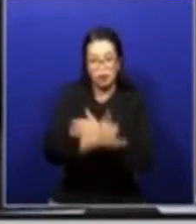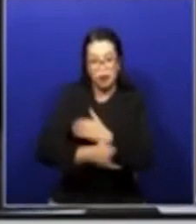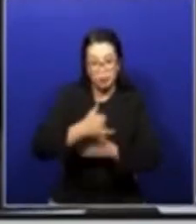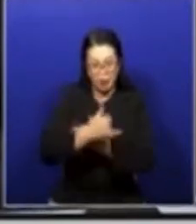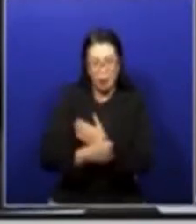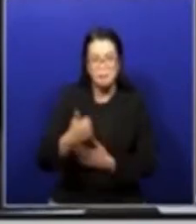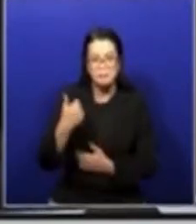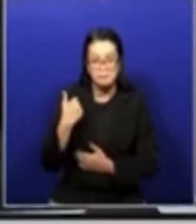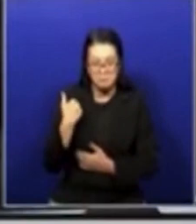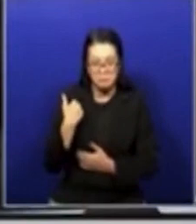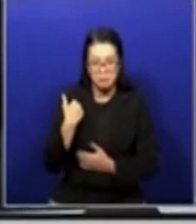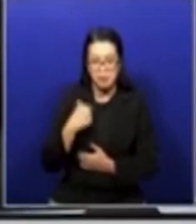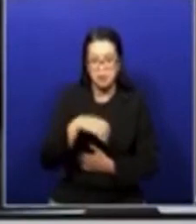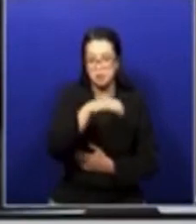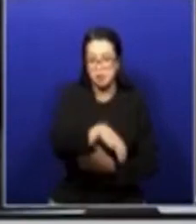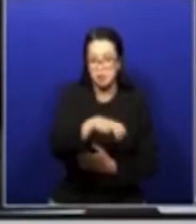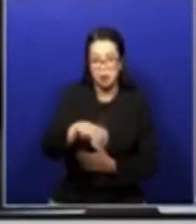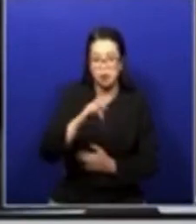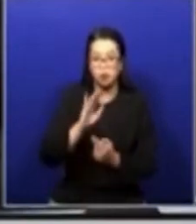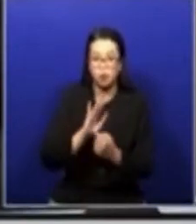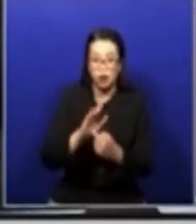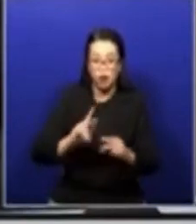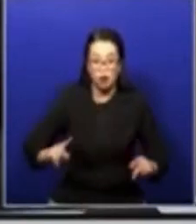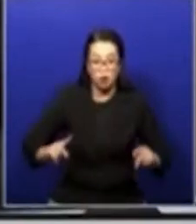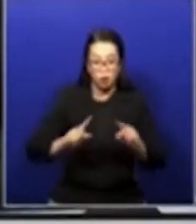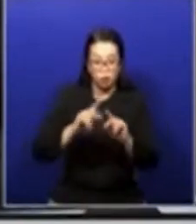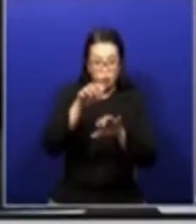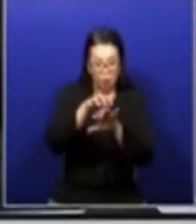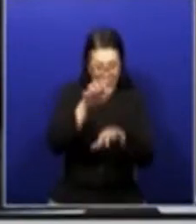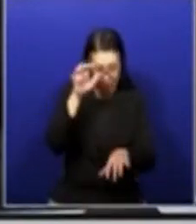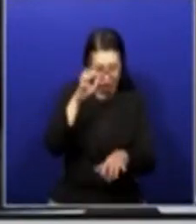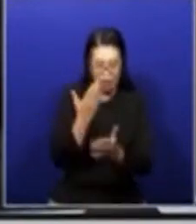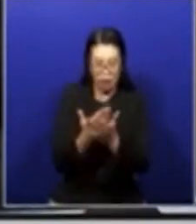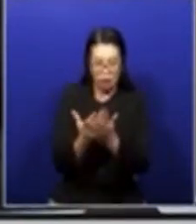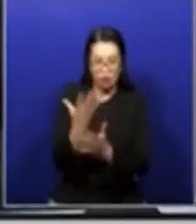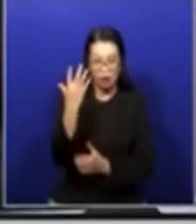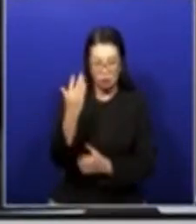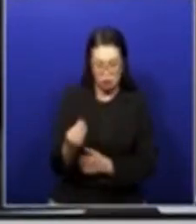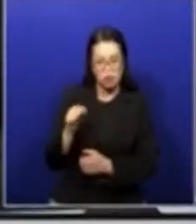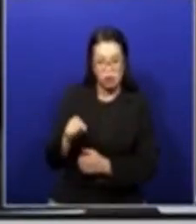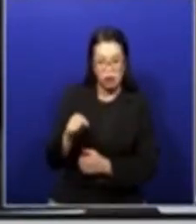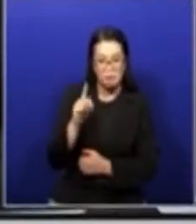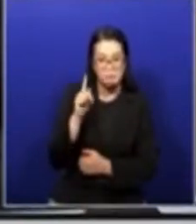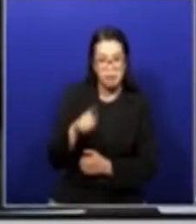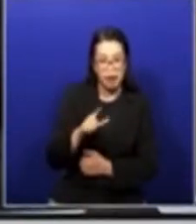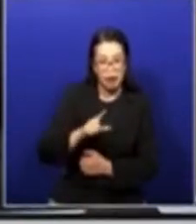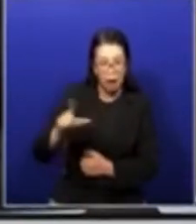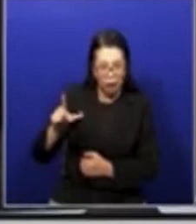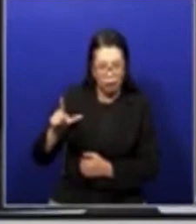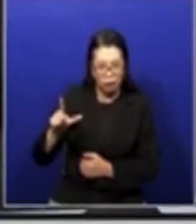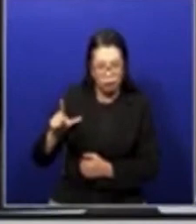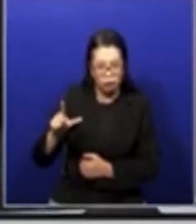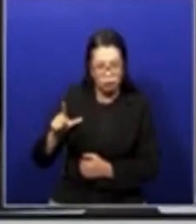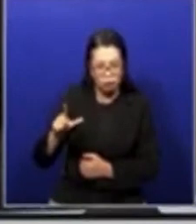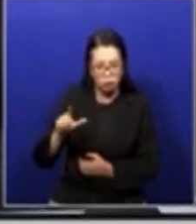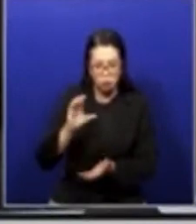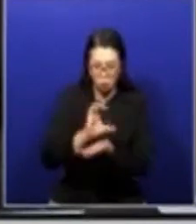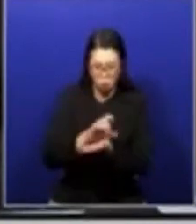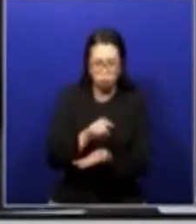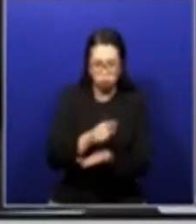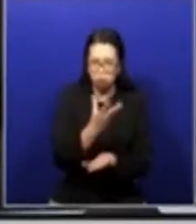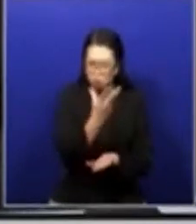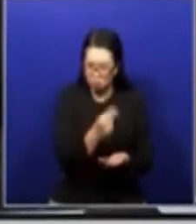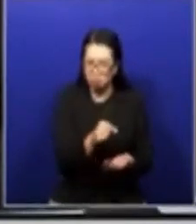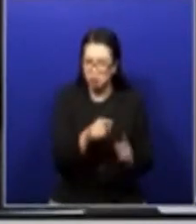วยงานอย่างกระทรวงมหาดไทยนะคะมีงบตรงนี้เหลือกว่า1,000 ล้านนะคะ